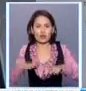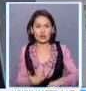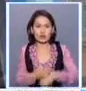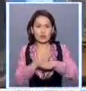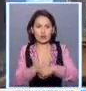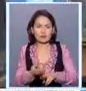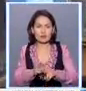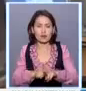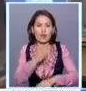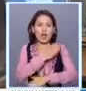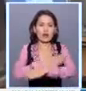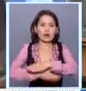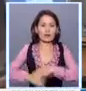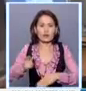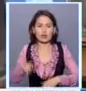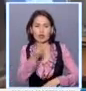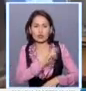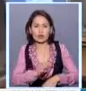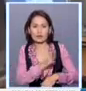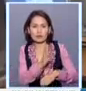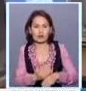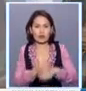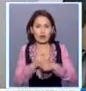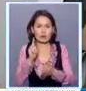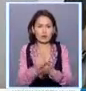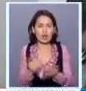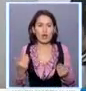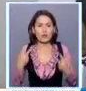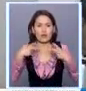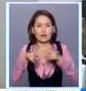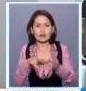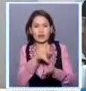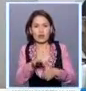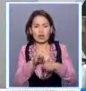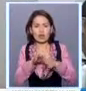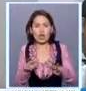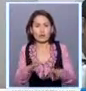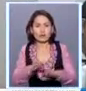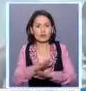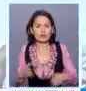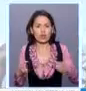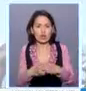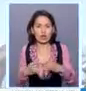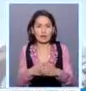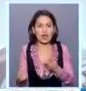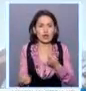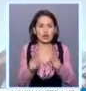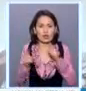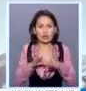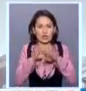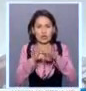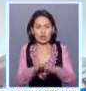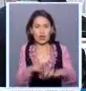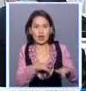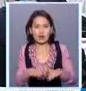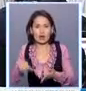мәселе кемтар жандарды оңалтып, қоғамға бейімделуіне жағдай жасалу тиіс. Бүгін Астанада бас қосқан үкіметтік емес ұйым жетекшілері осындай ойларын жеткізді.